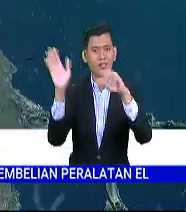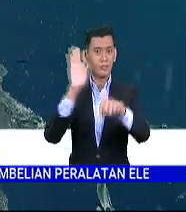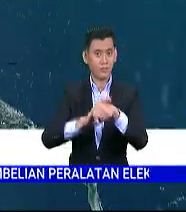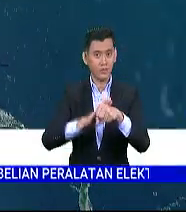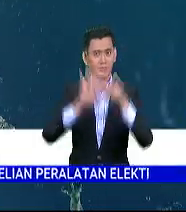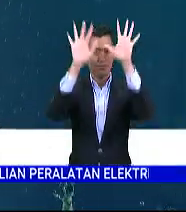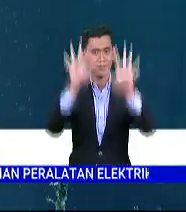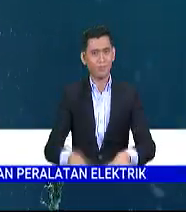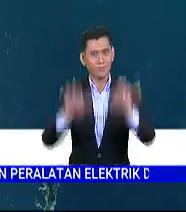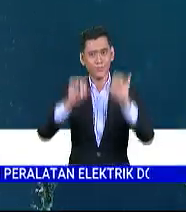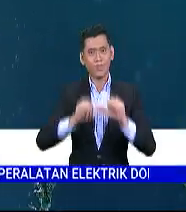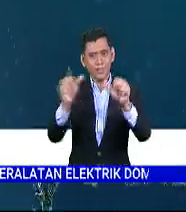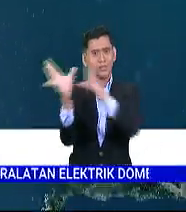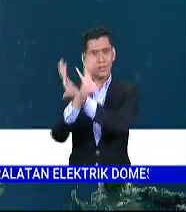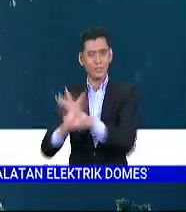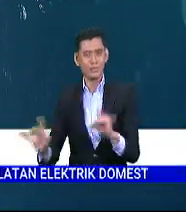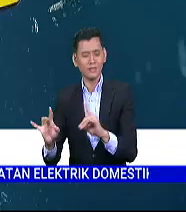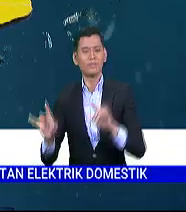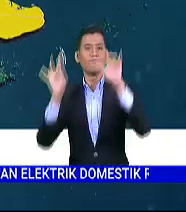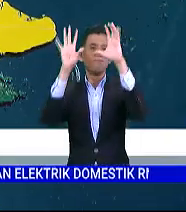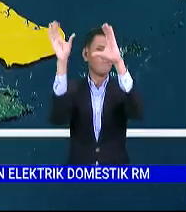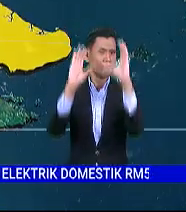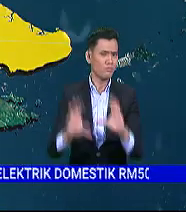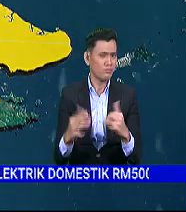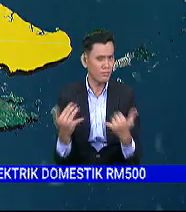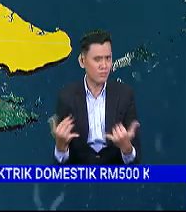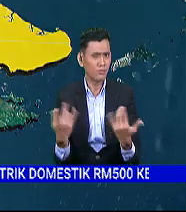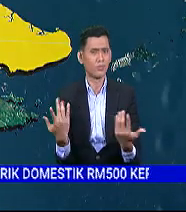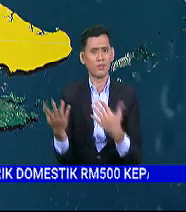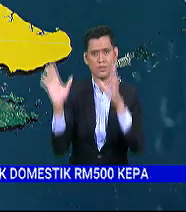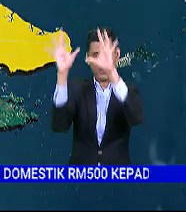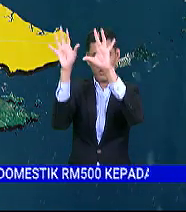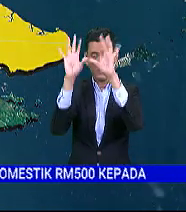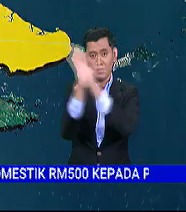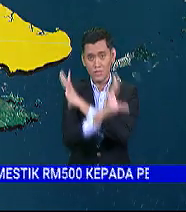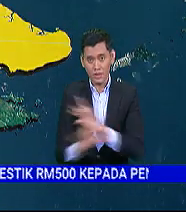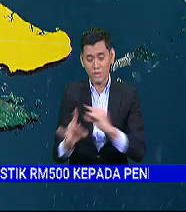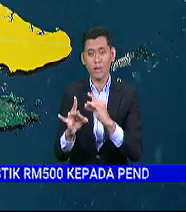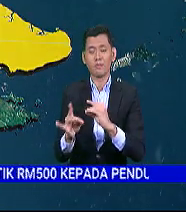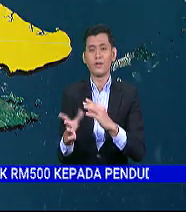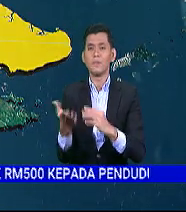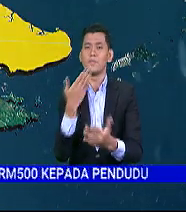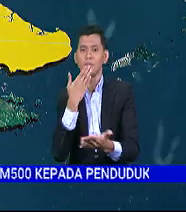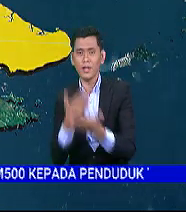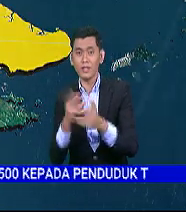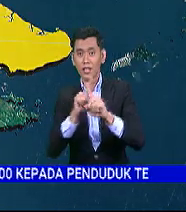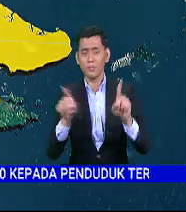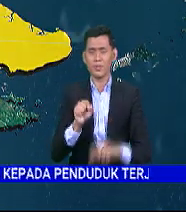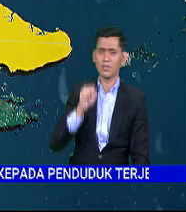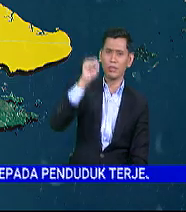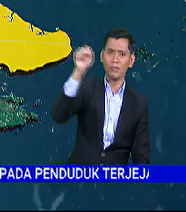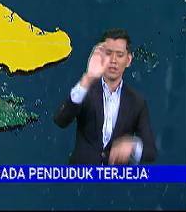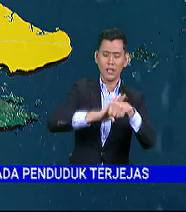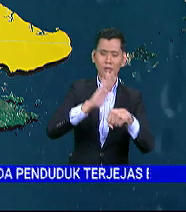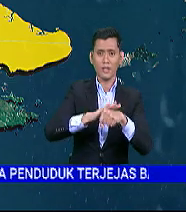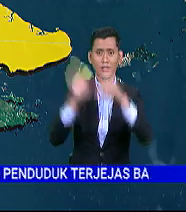hujan berterusan bagi negeri Sarawak. Keadaan cuaca di negeri tersebut dijangkakan bertambah baik, namun bagi negeri Sabah, amaran